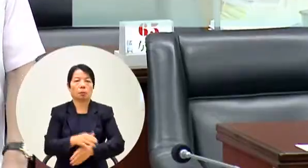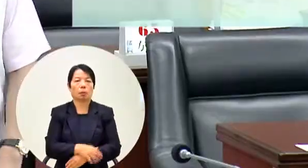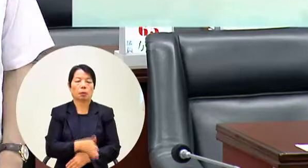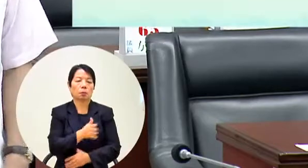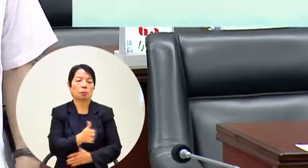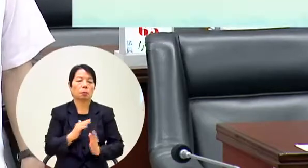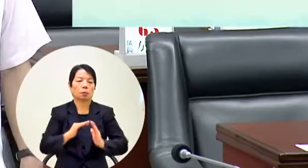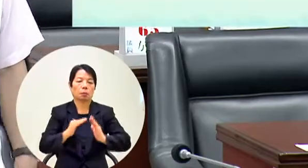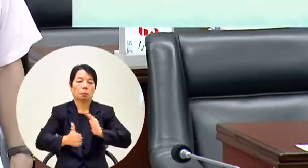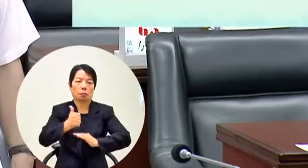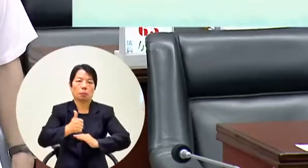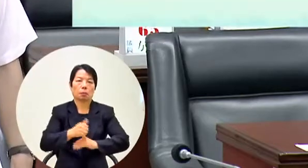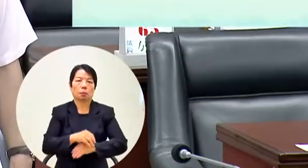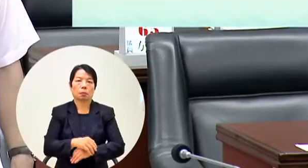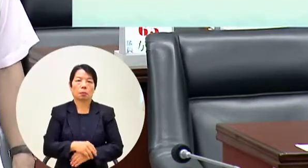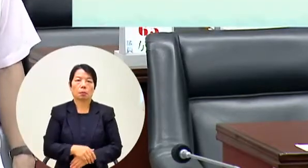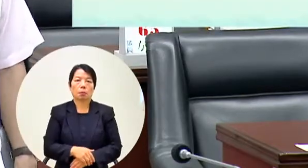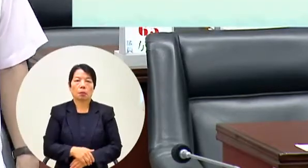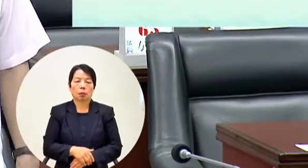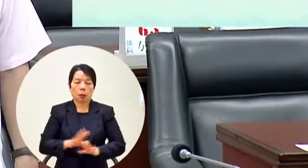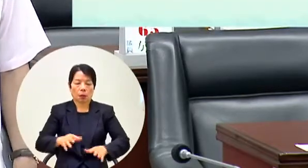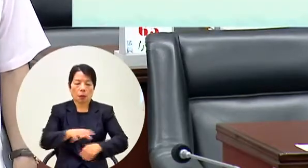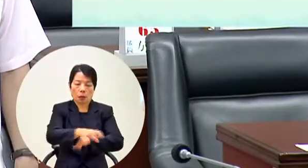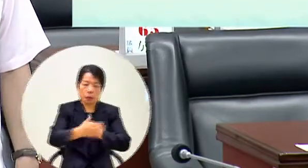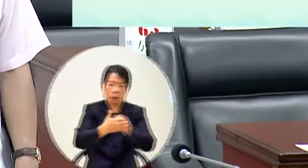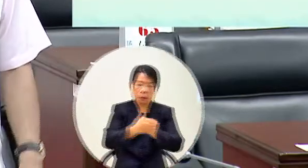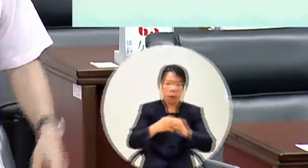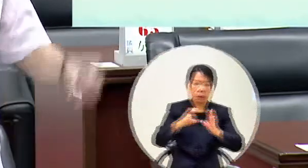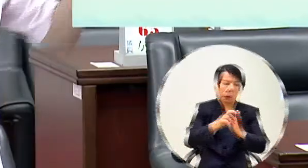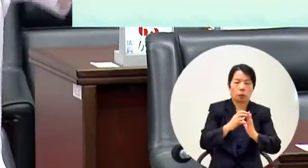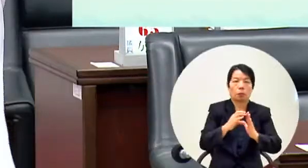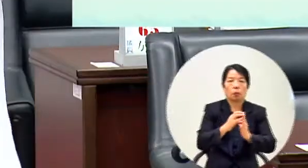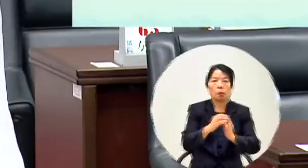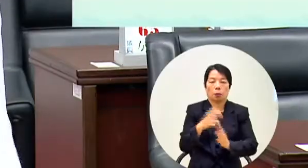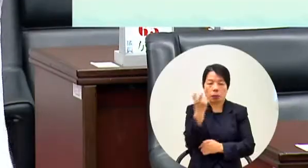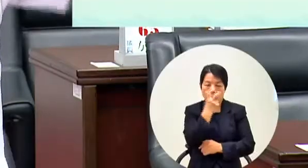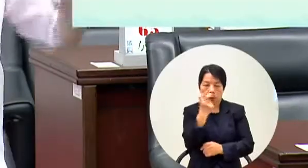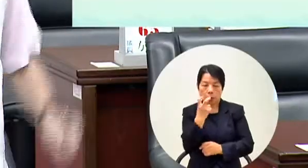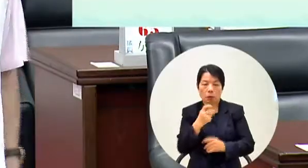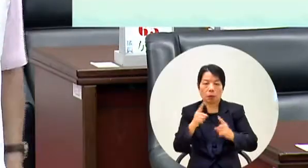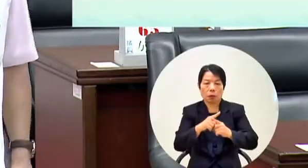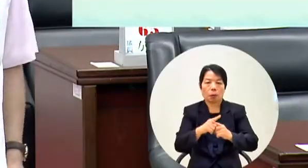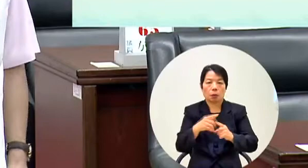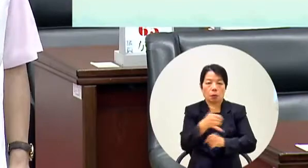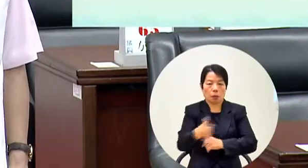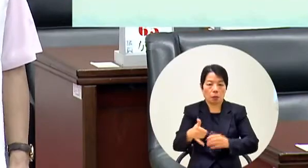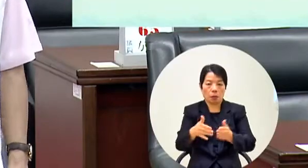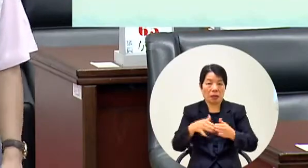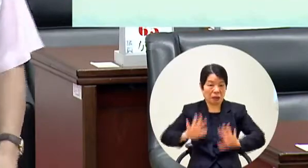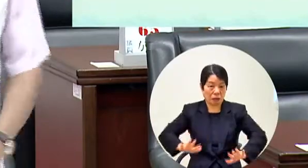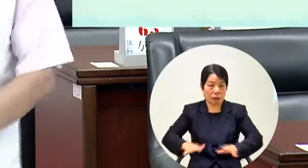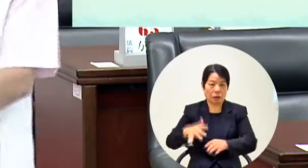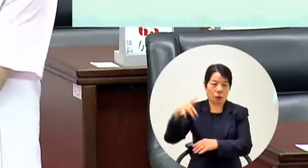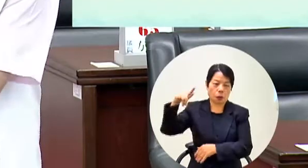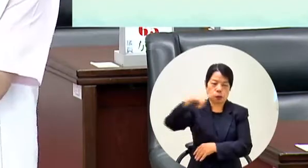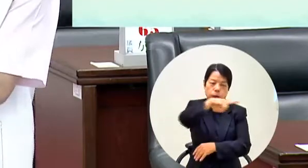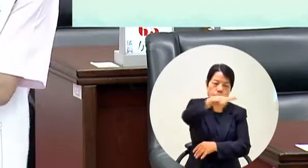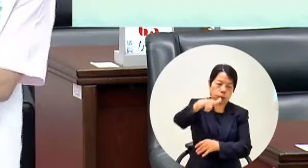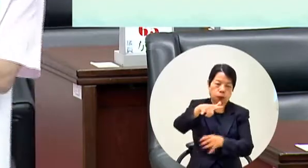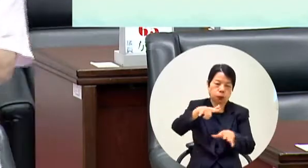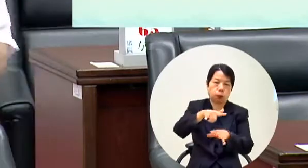哈。因为即摆环保局的稽查人员，人拢有空拍机呢，哈、哦，人